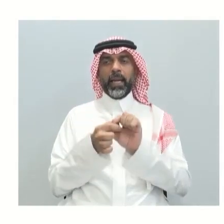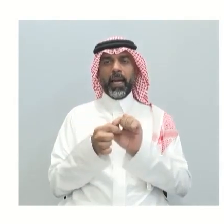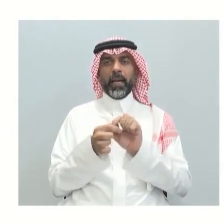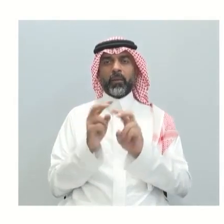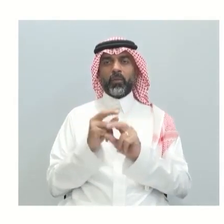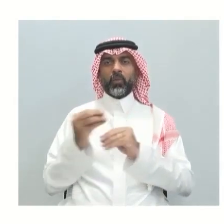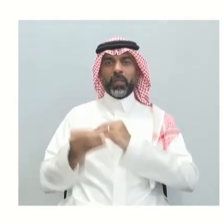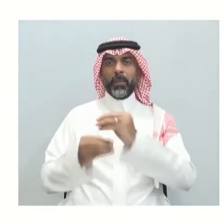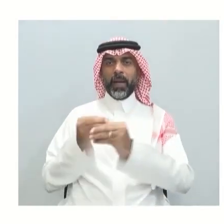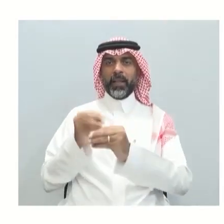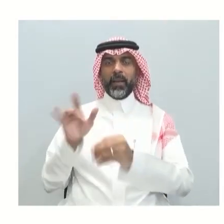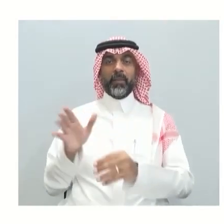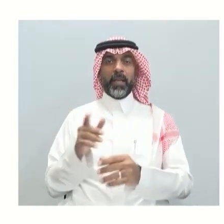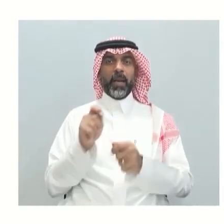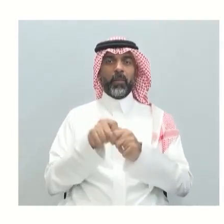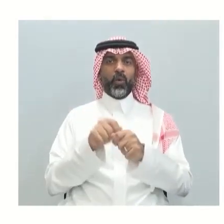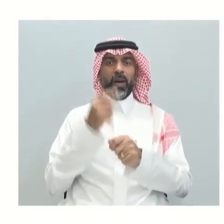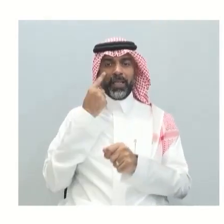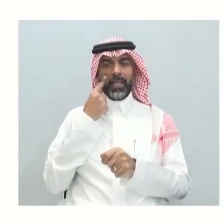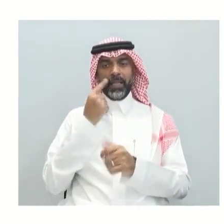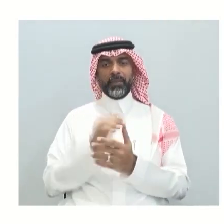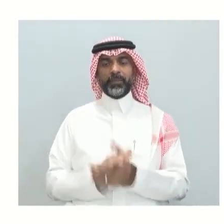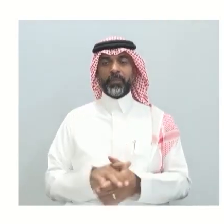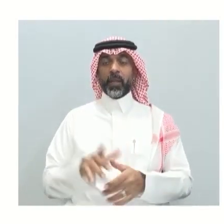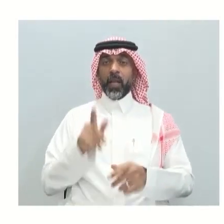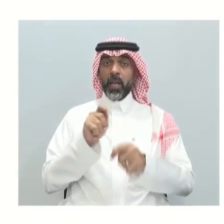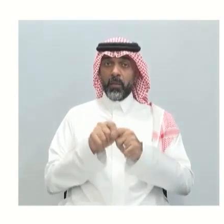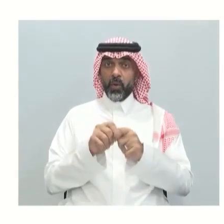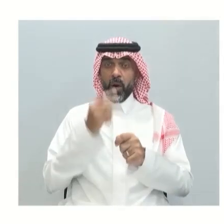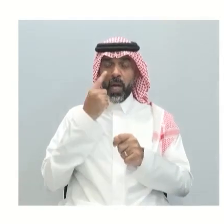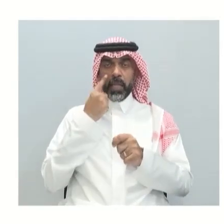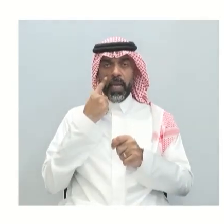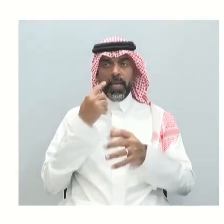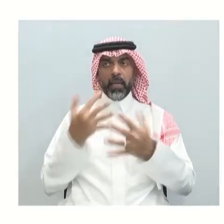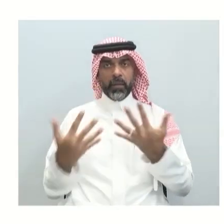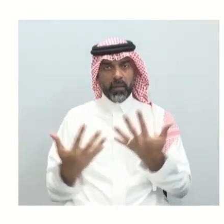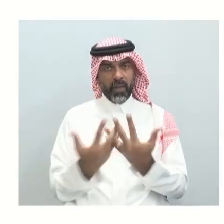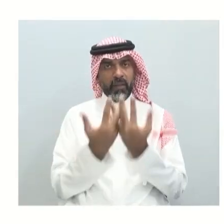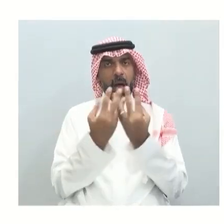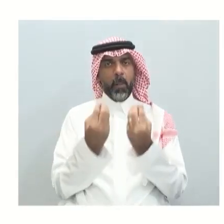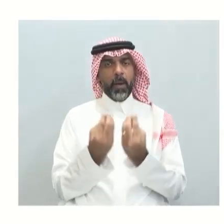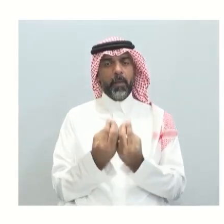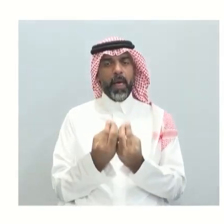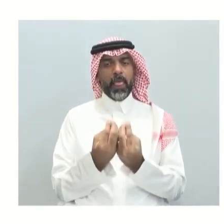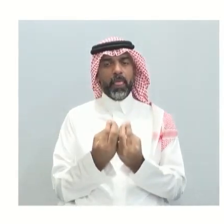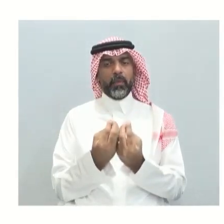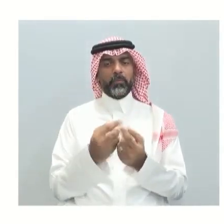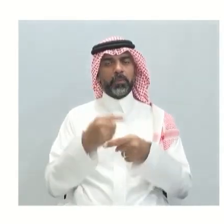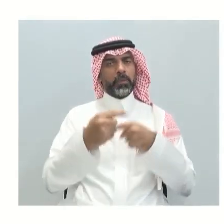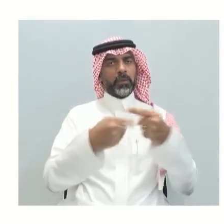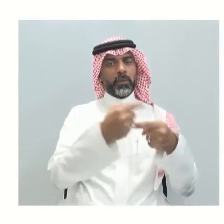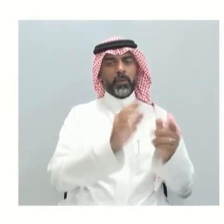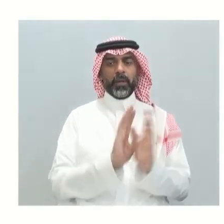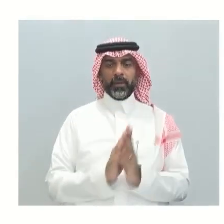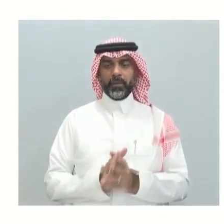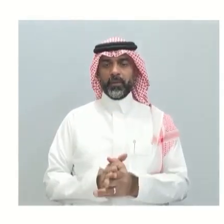ما بين المخلوقات الحيه وذكرنا تتفاعل المخلوقات الحيه التي تعيش معا في مجتمع حيوي باستمرار وتحدد هذه العلاقات